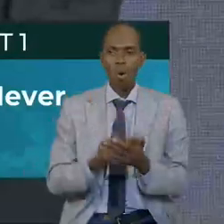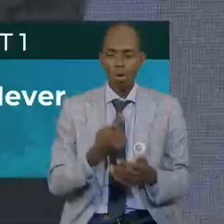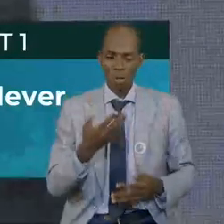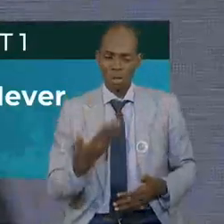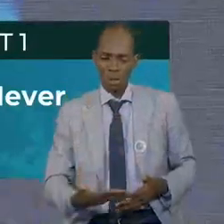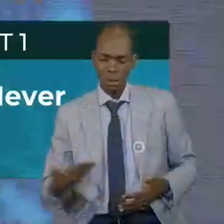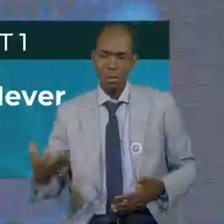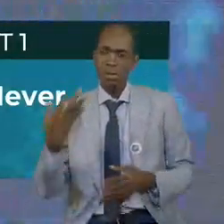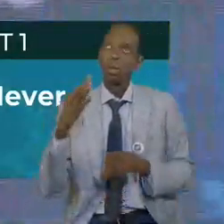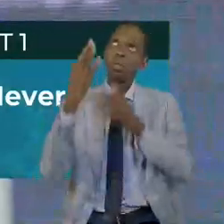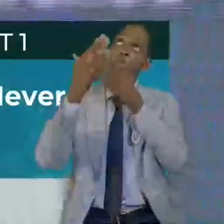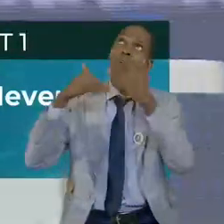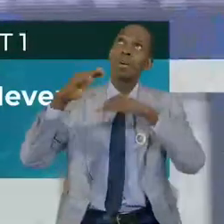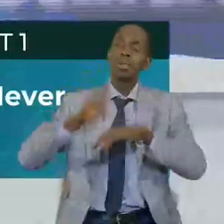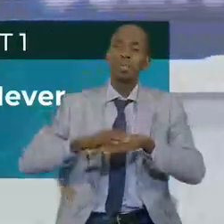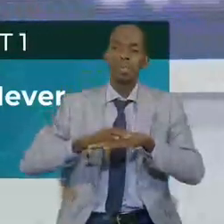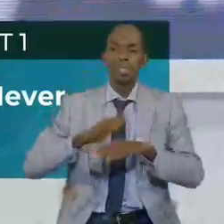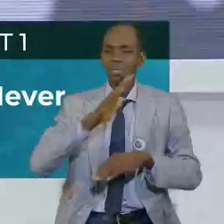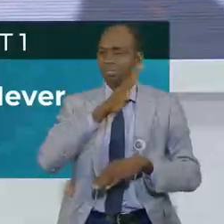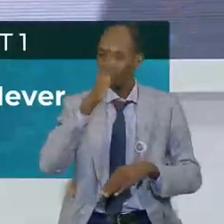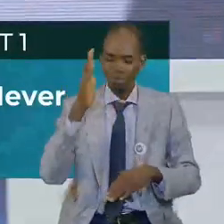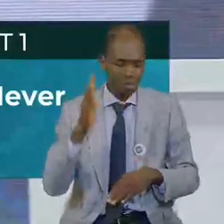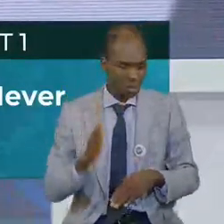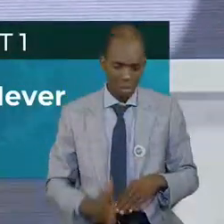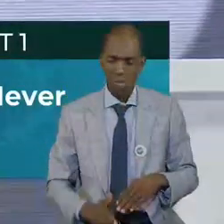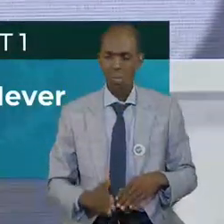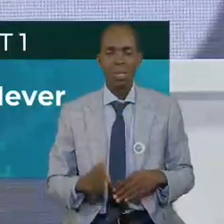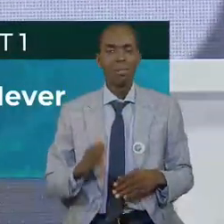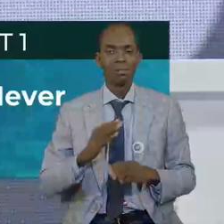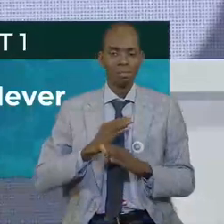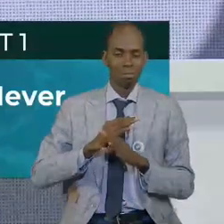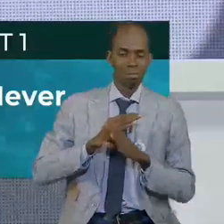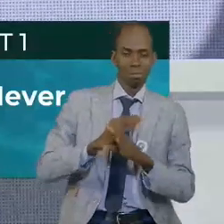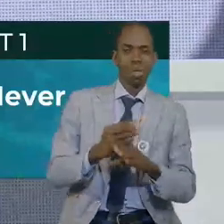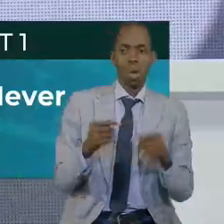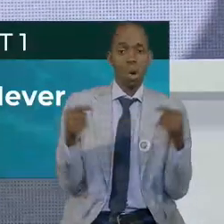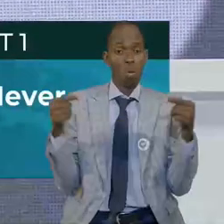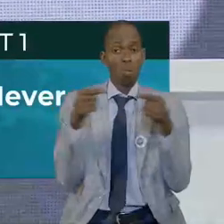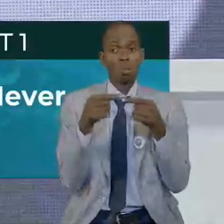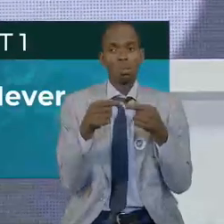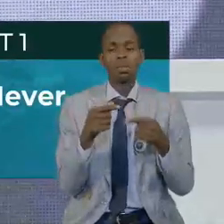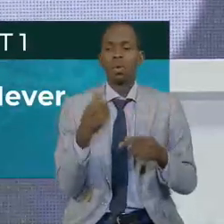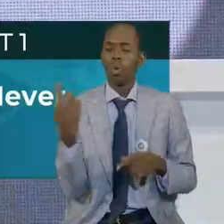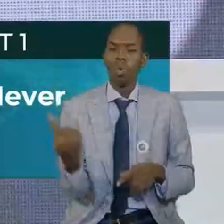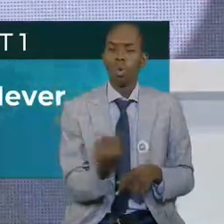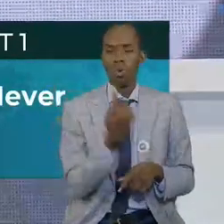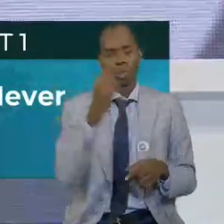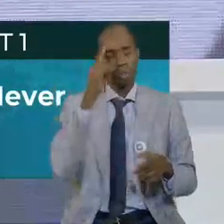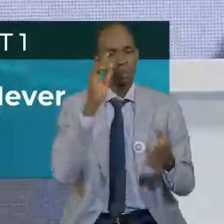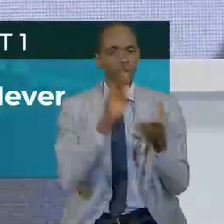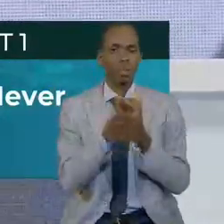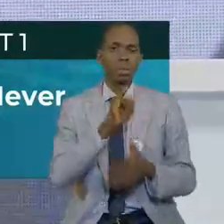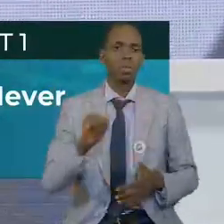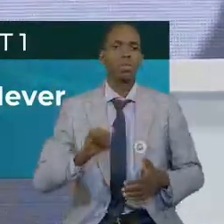heaven, toutes les ressources du ciel. Never objecting, only trusting. Pour ne jamais objecter, mais